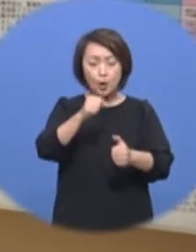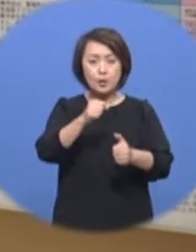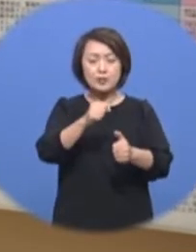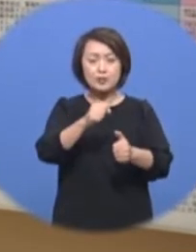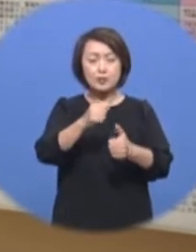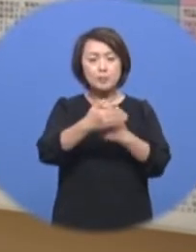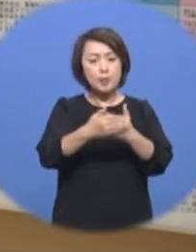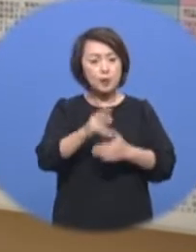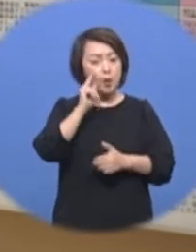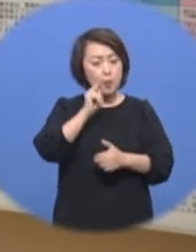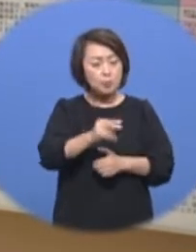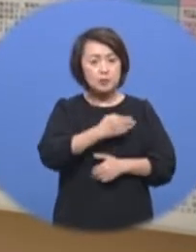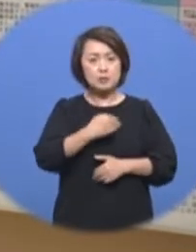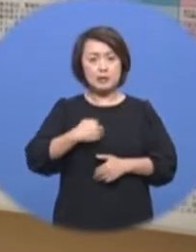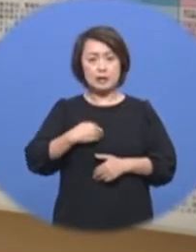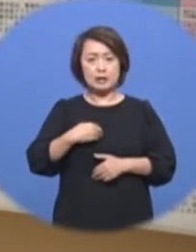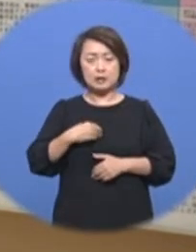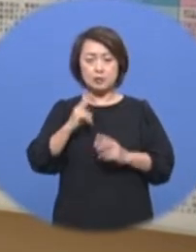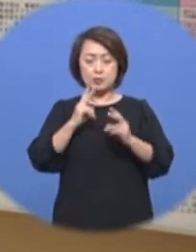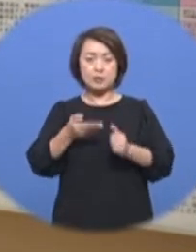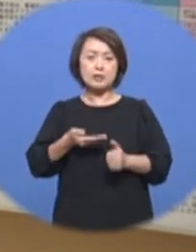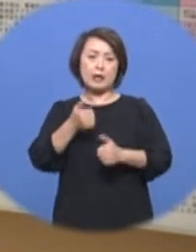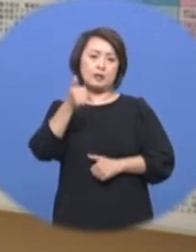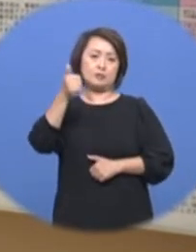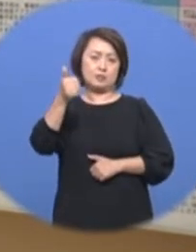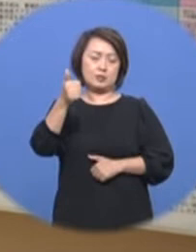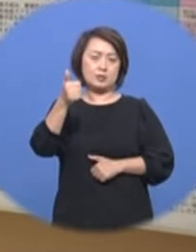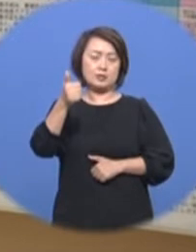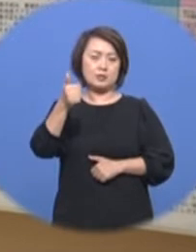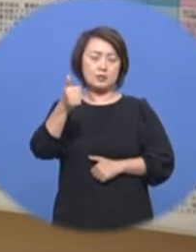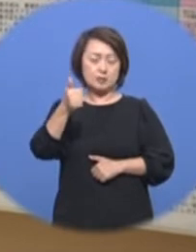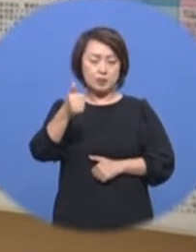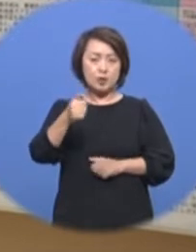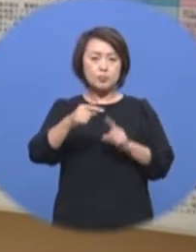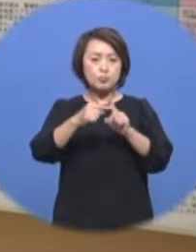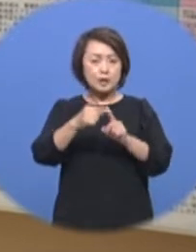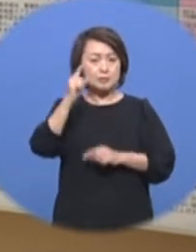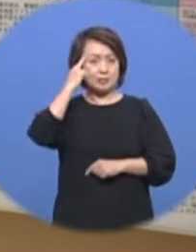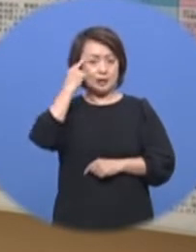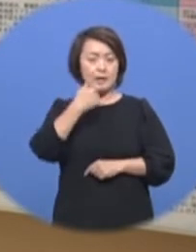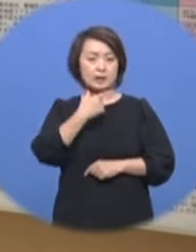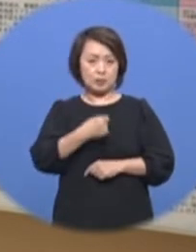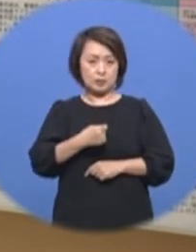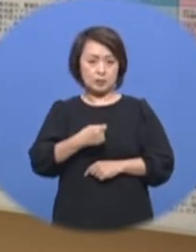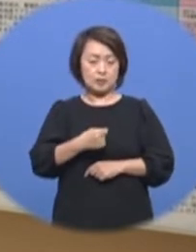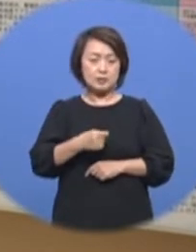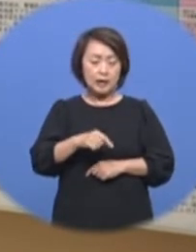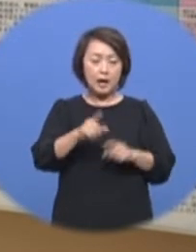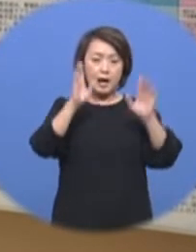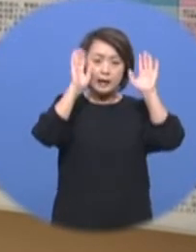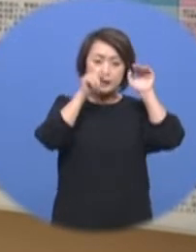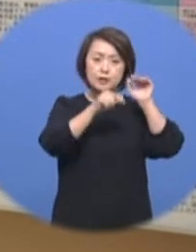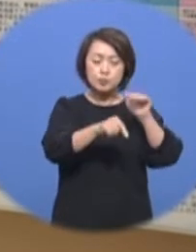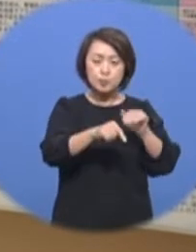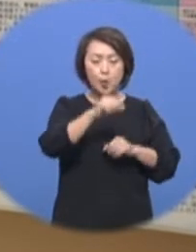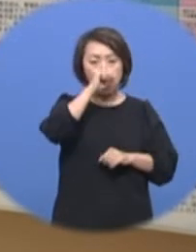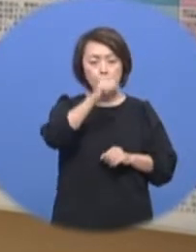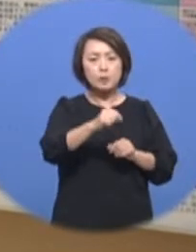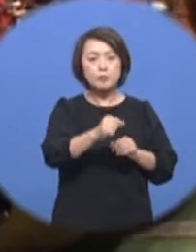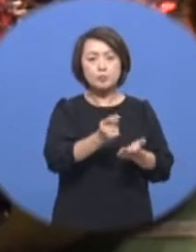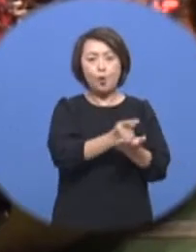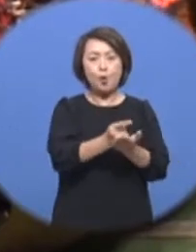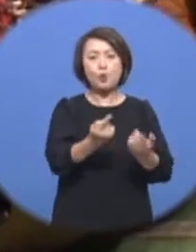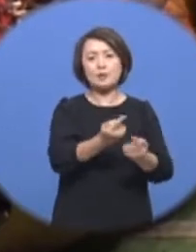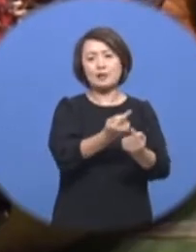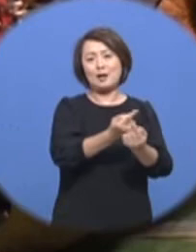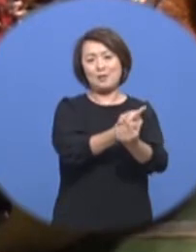飼い主、ポジティブに考えてあげてください。そうするとワンちゃんの脳もきっとポジティブになっていくと思います。